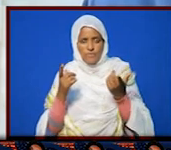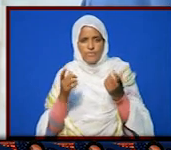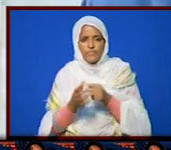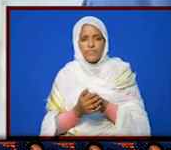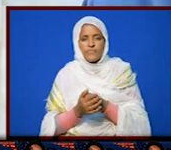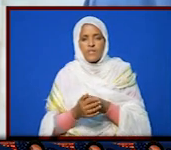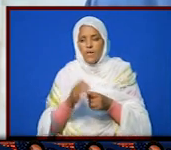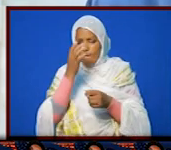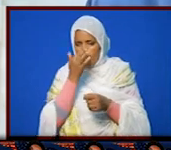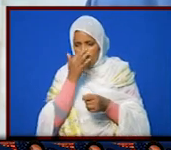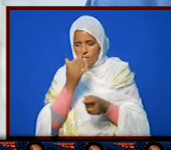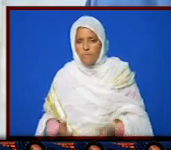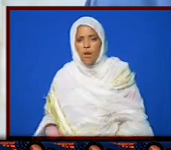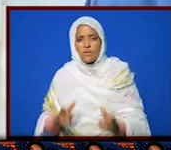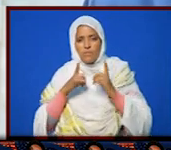ሁልጊዜ በንስሐ ሕይወት ታንጾ ቢኖር